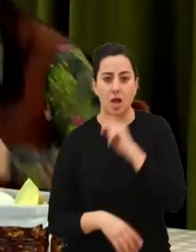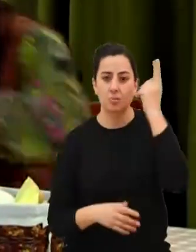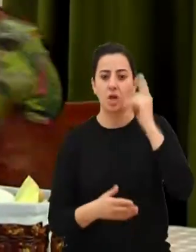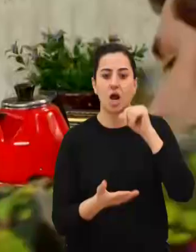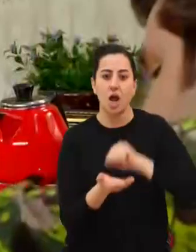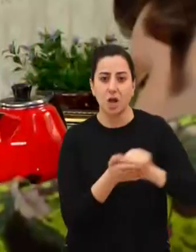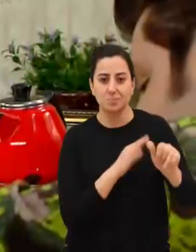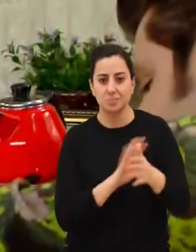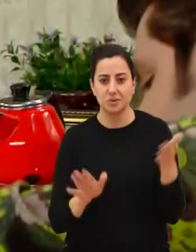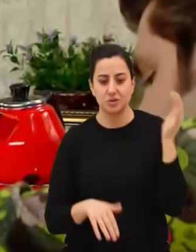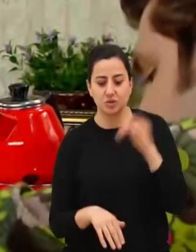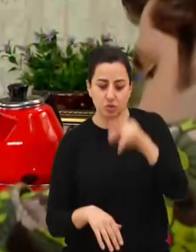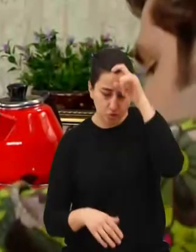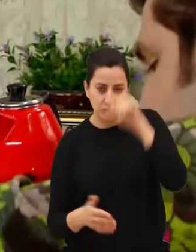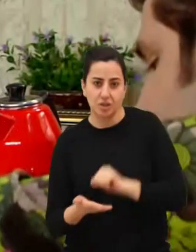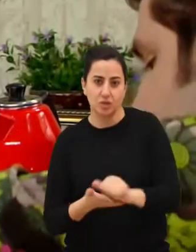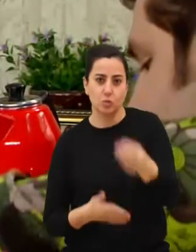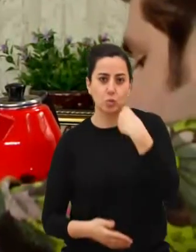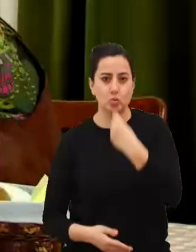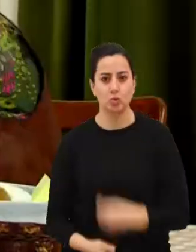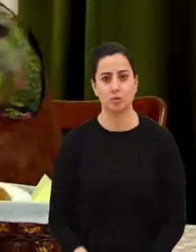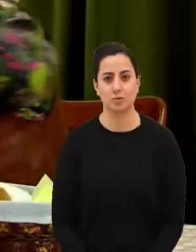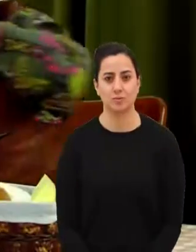bitirmiş. Şimdi Türkiye'yi yiyor ya.